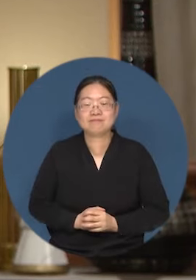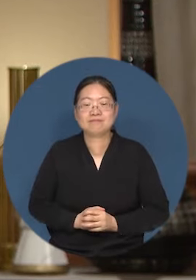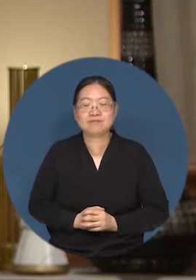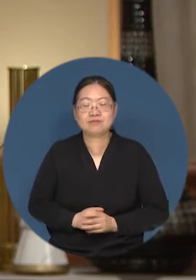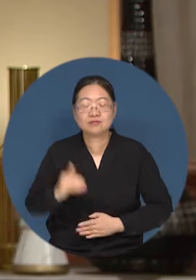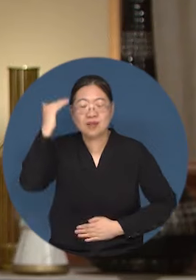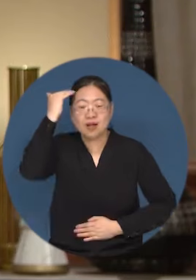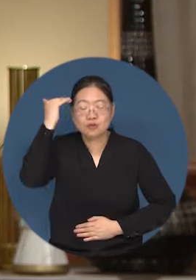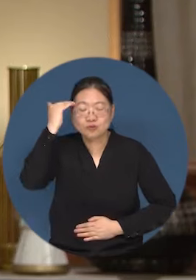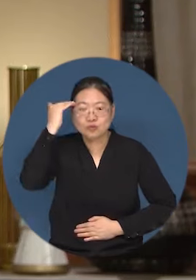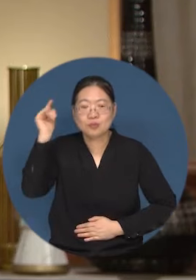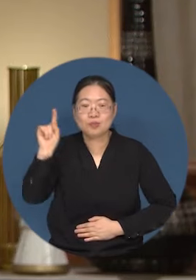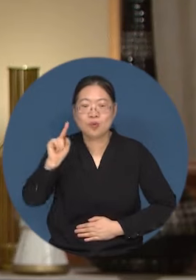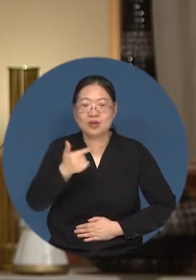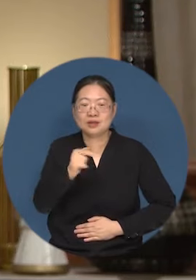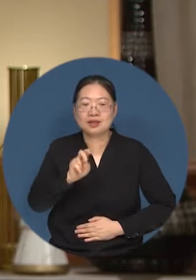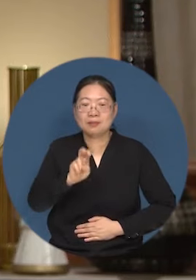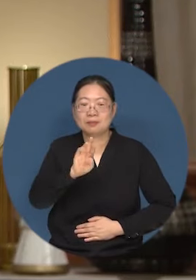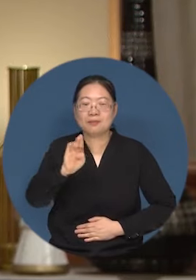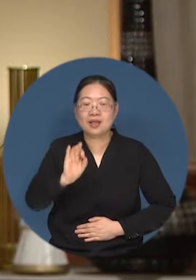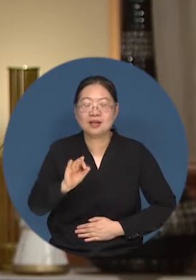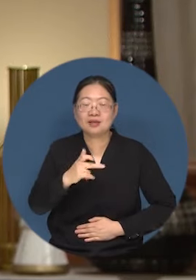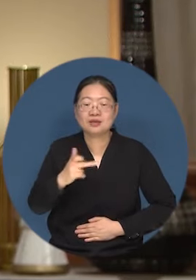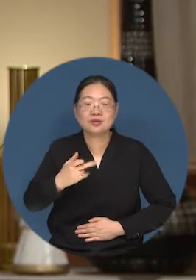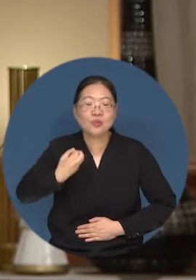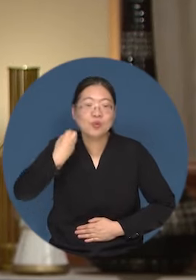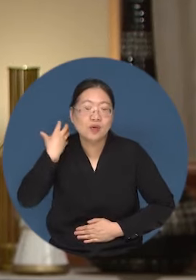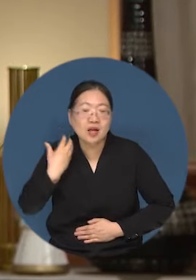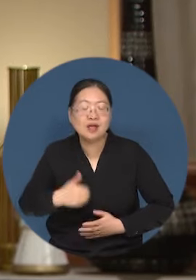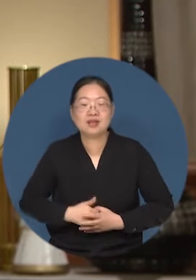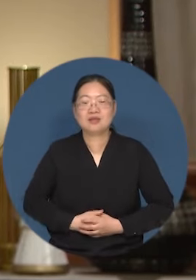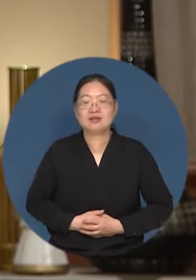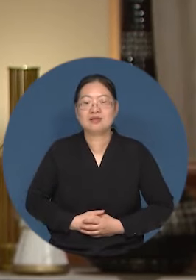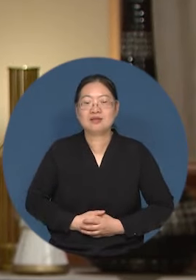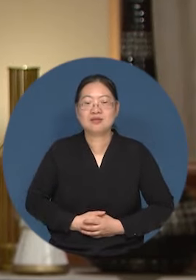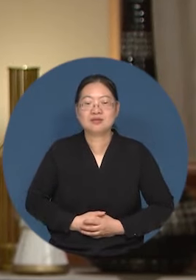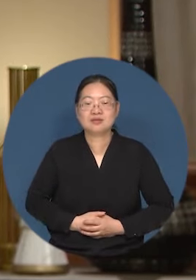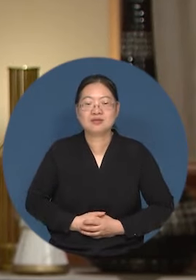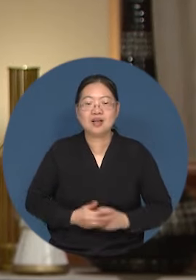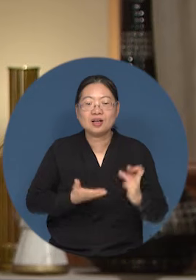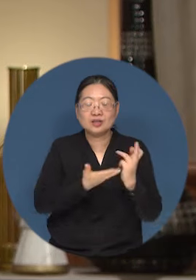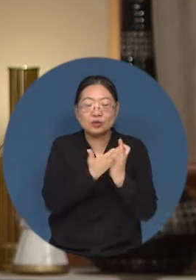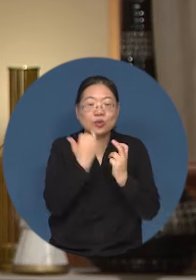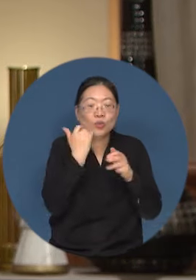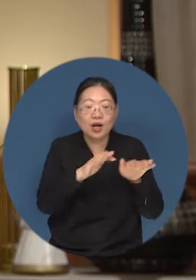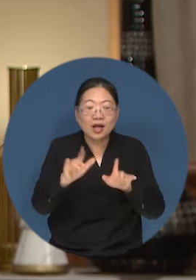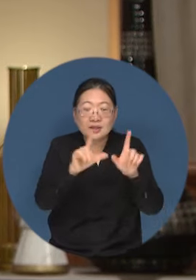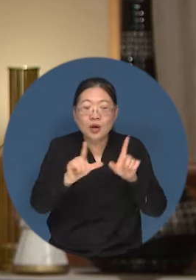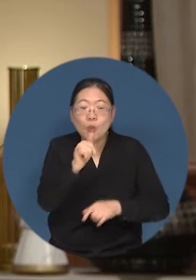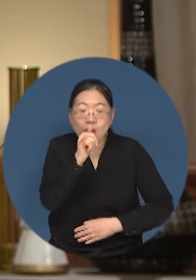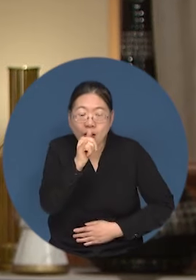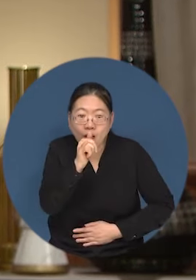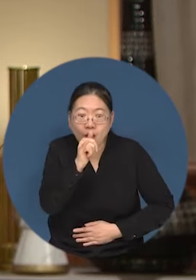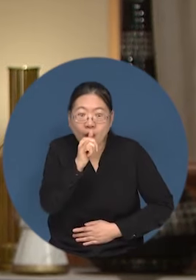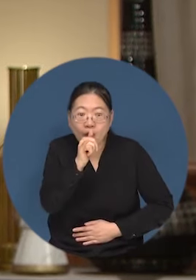우리나라에도 이 그 남방 큰 돌고래가 그때 당시 인도 퍼시픽 버틀러스 돌핀이 제주도 연안에 살고 있다라는